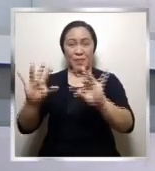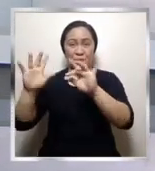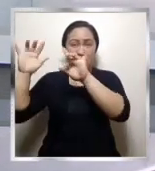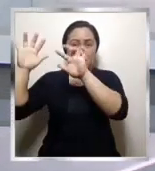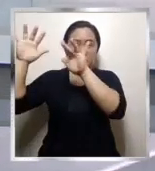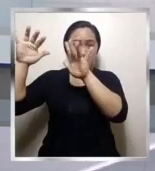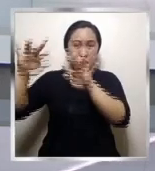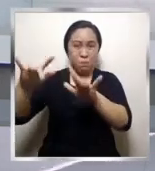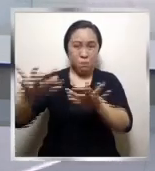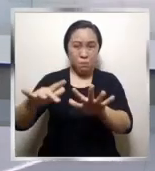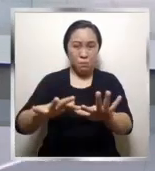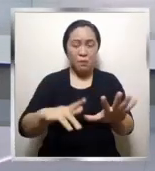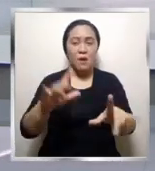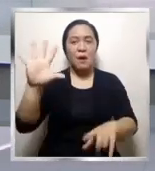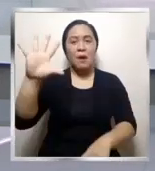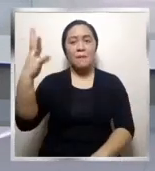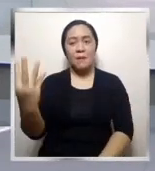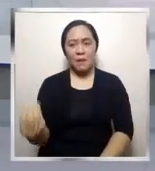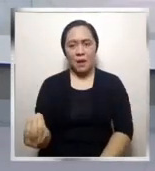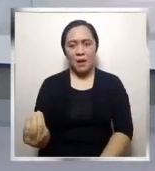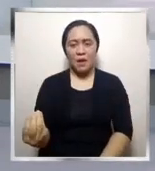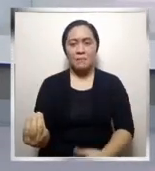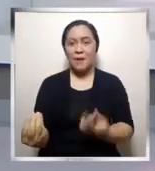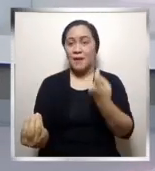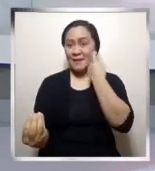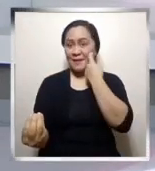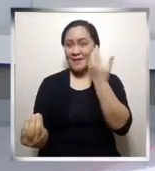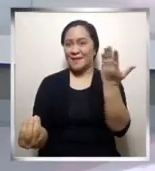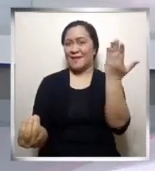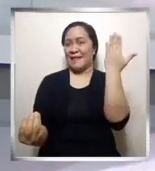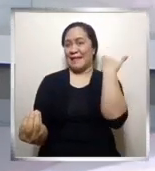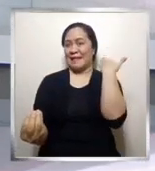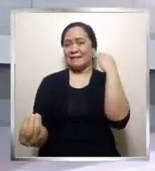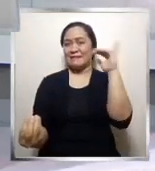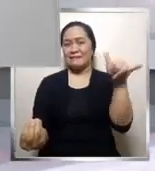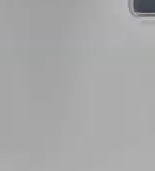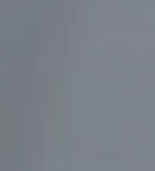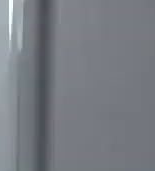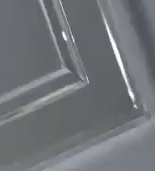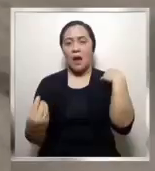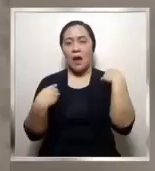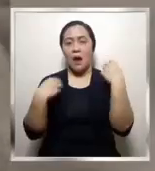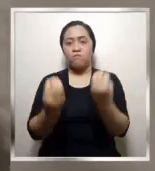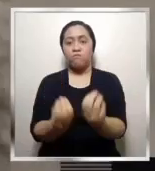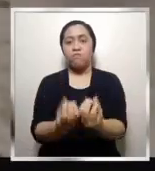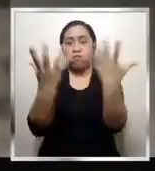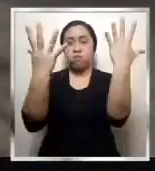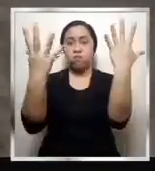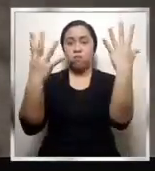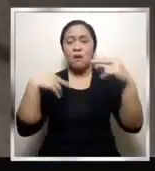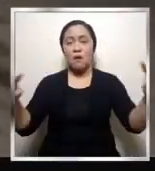naging biktima ng pagsabog ng Bulkang Taal. Yan ang tinutukan ni Marisol Abdurrahman.